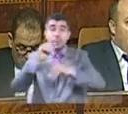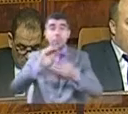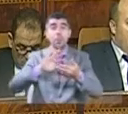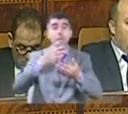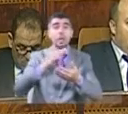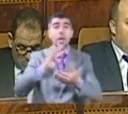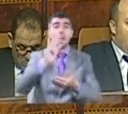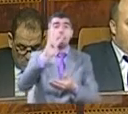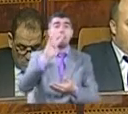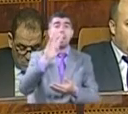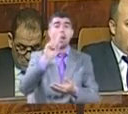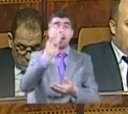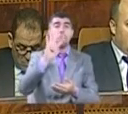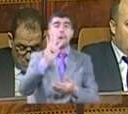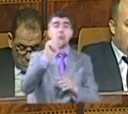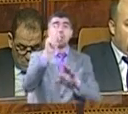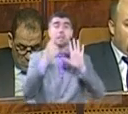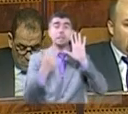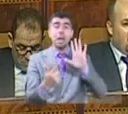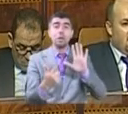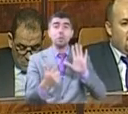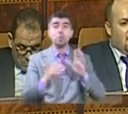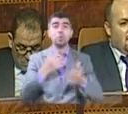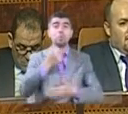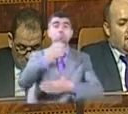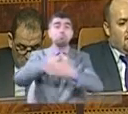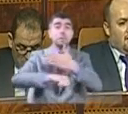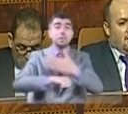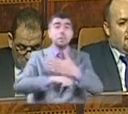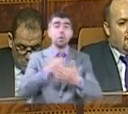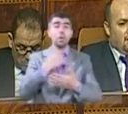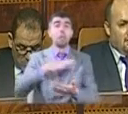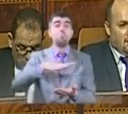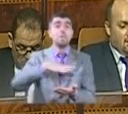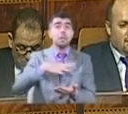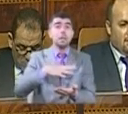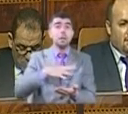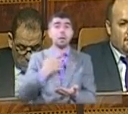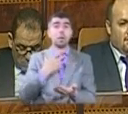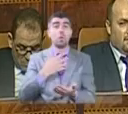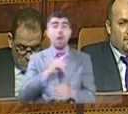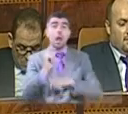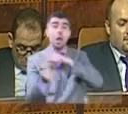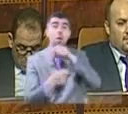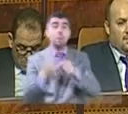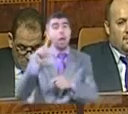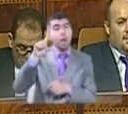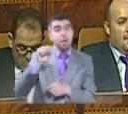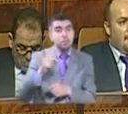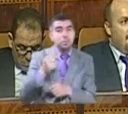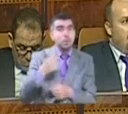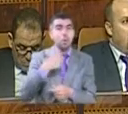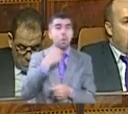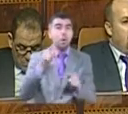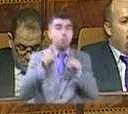القروي وتتجاوز على الصعيد الحضري 110 دور الولادة. هذا الخصاص لا زال حاصلا سواء فيما يتعلق بصعوبة